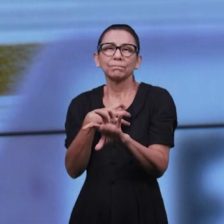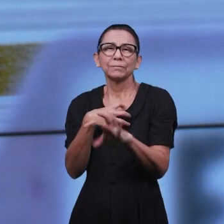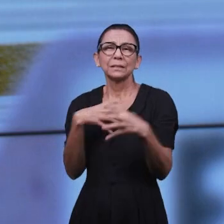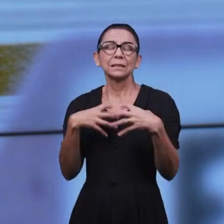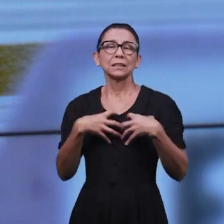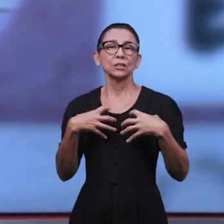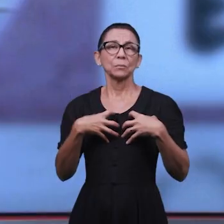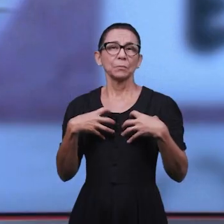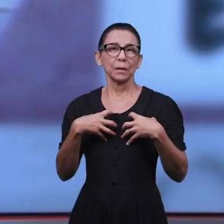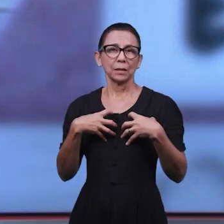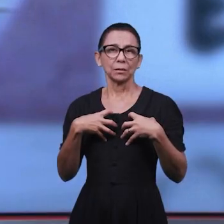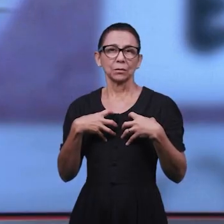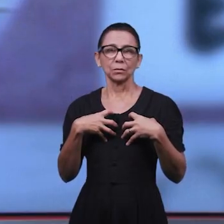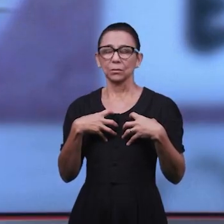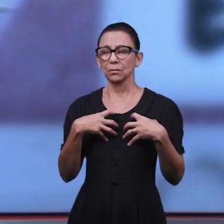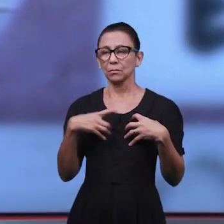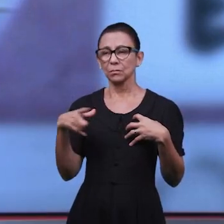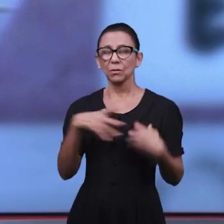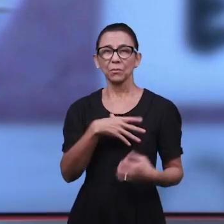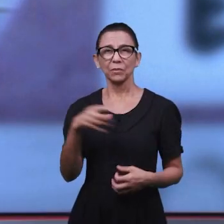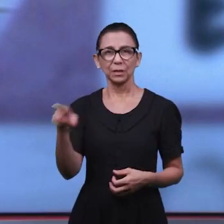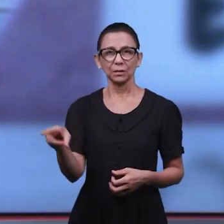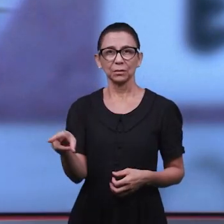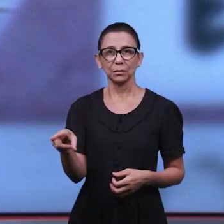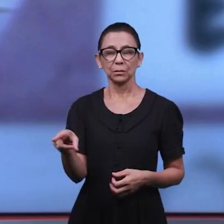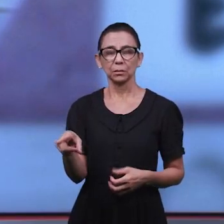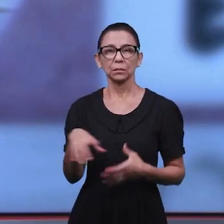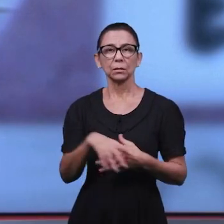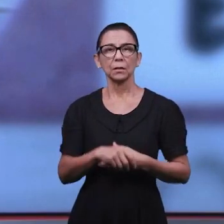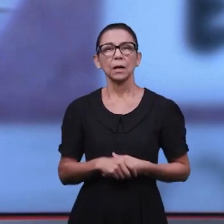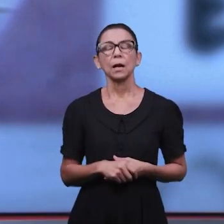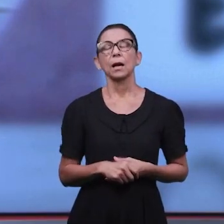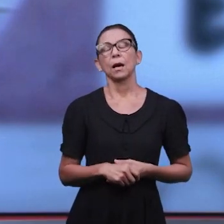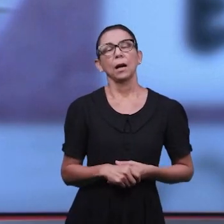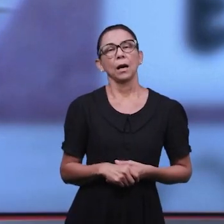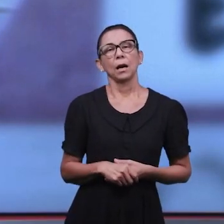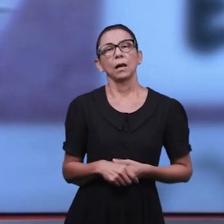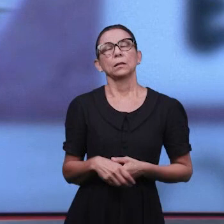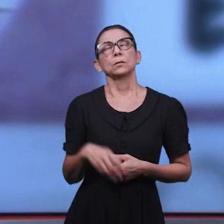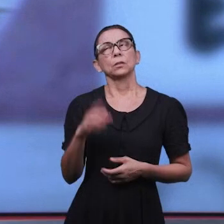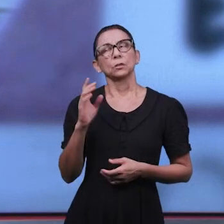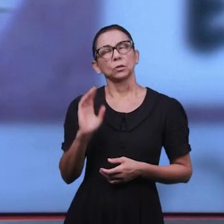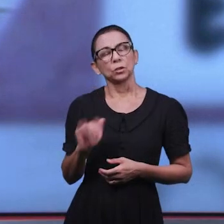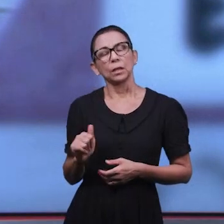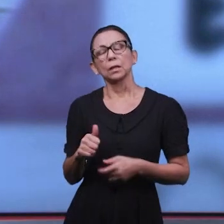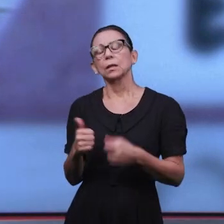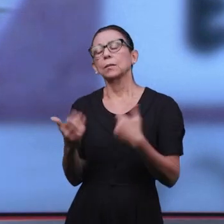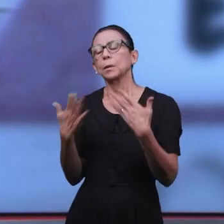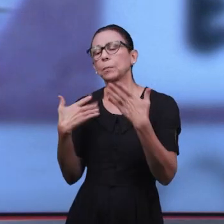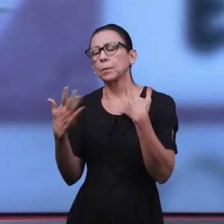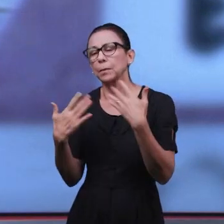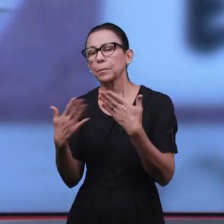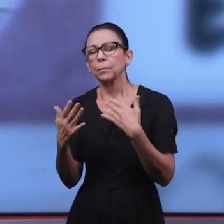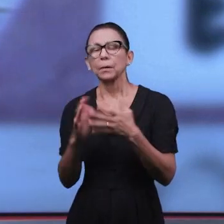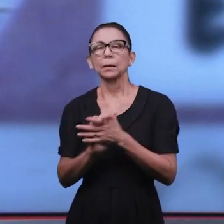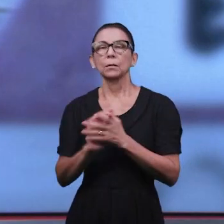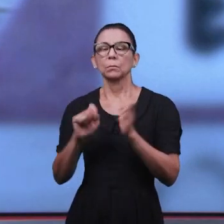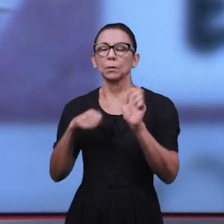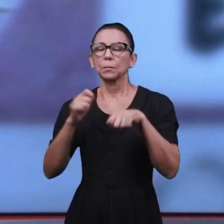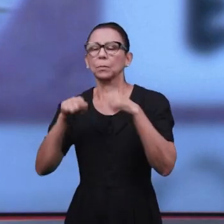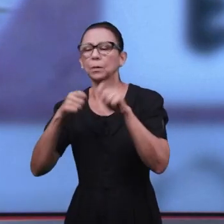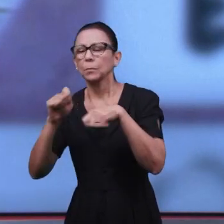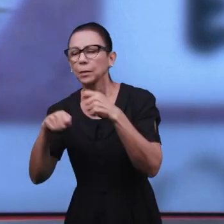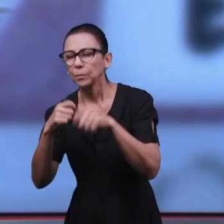nos enfants? Est-ce que nous les laissons de côté, parce que nous avons déjà parlé une fois, ou nous parlons